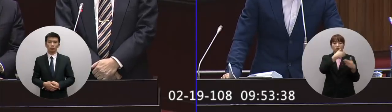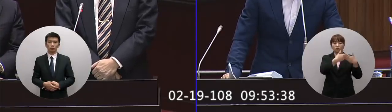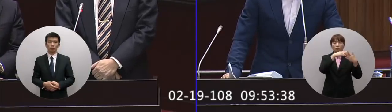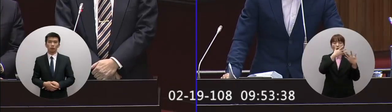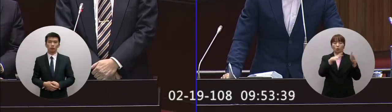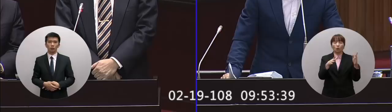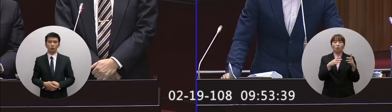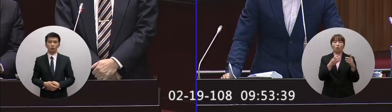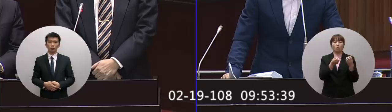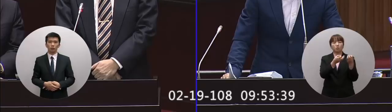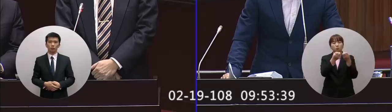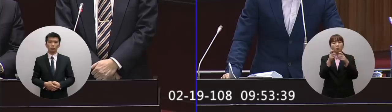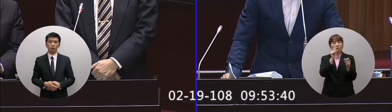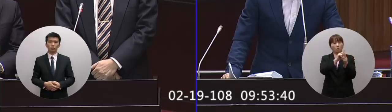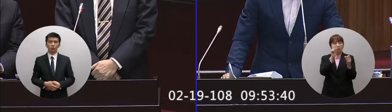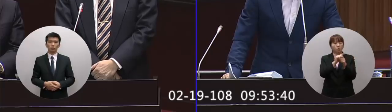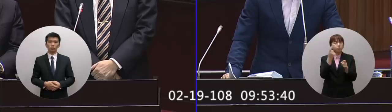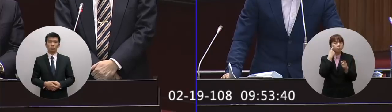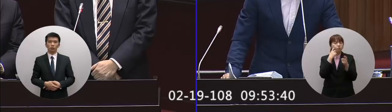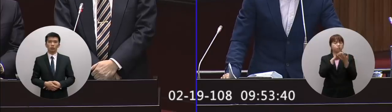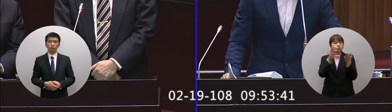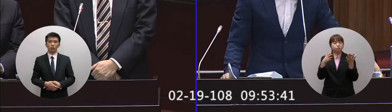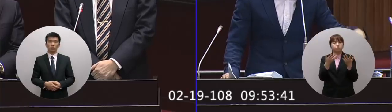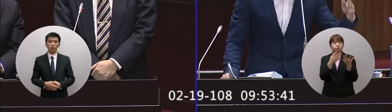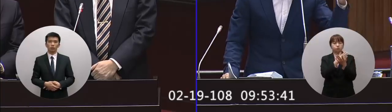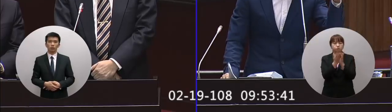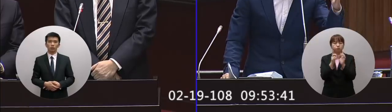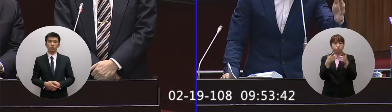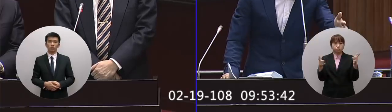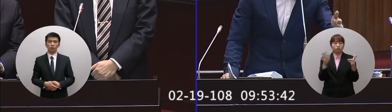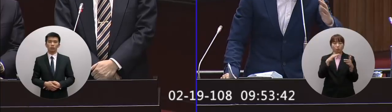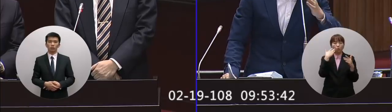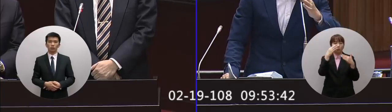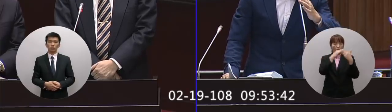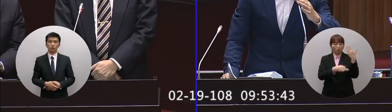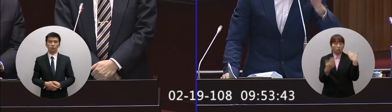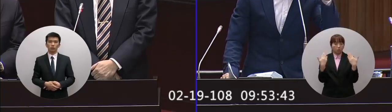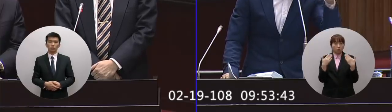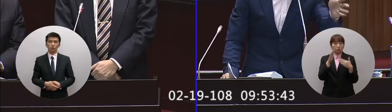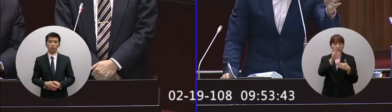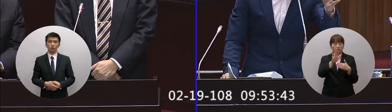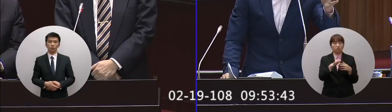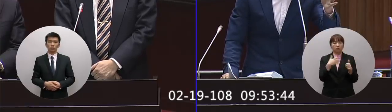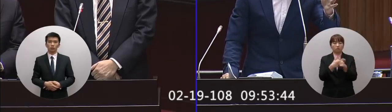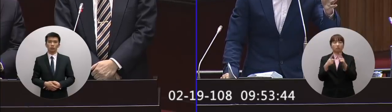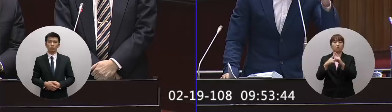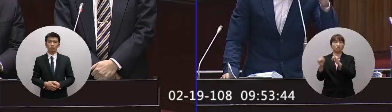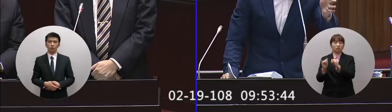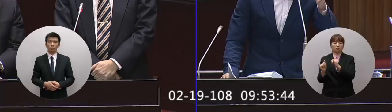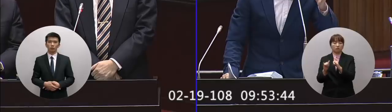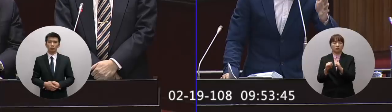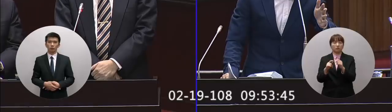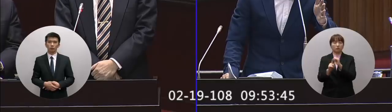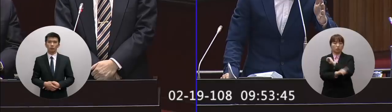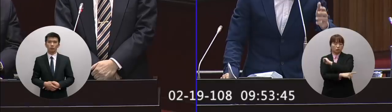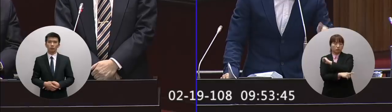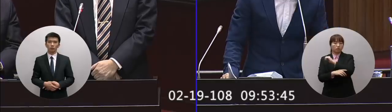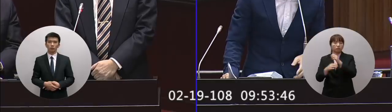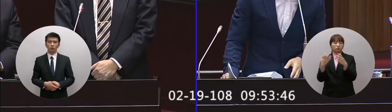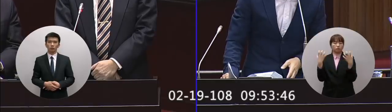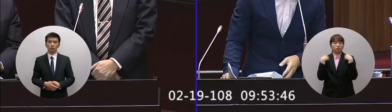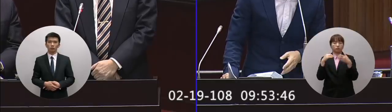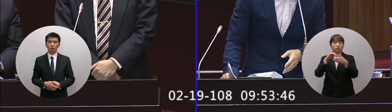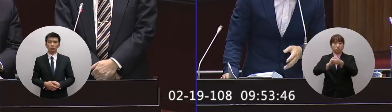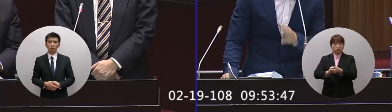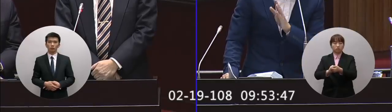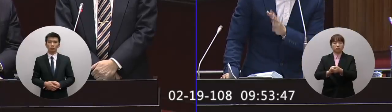哈，夸张的啦，比您什么都有。我相信把这个制度建立，让人民做最后的决定，我